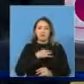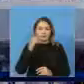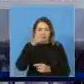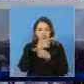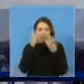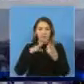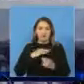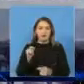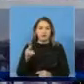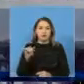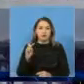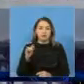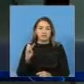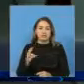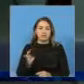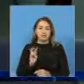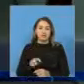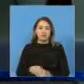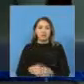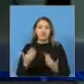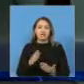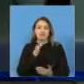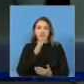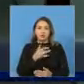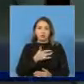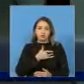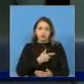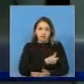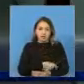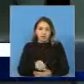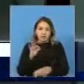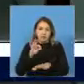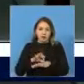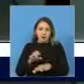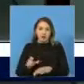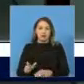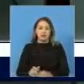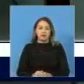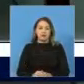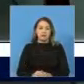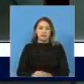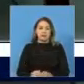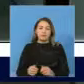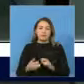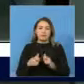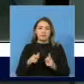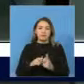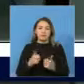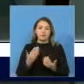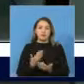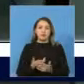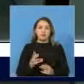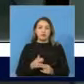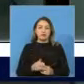Бекболат Жолдиннің мерейтойымен тұспас келді. Қазіргі кезде жүрек қан тамыр аурулары әлеуметтік мәселе болып табылады.